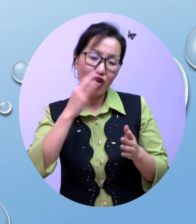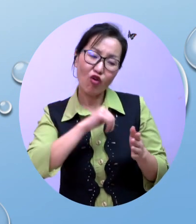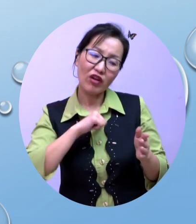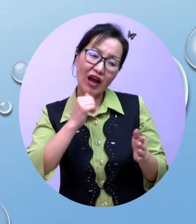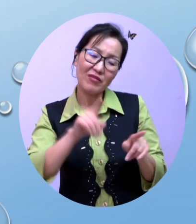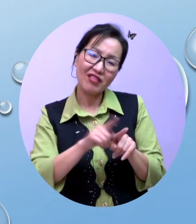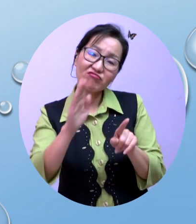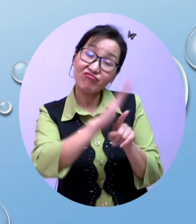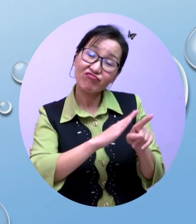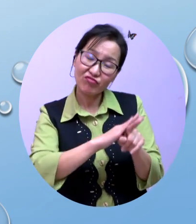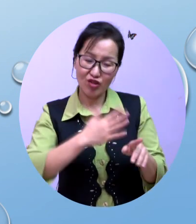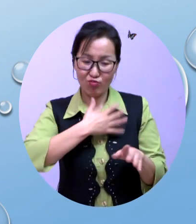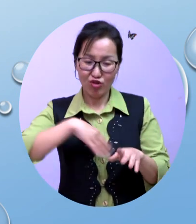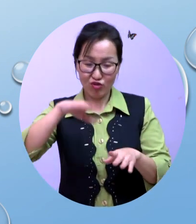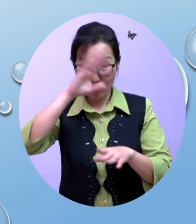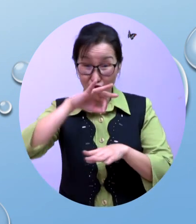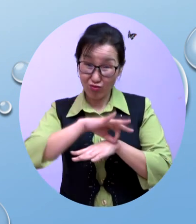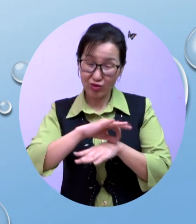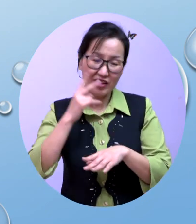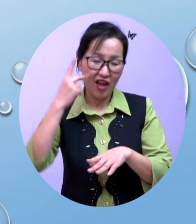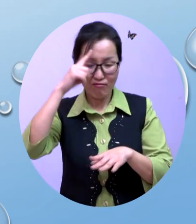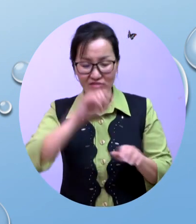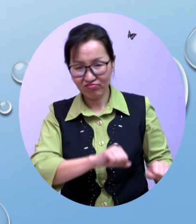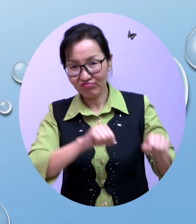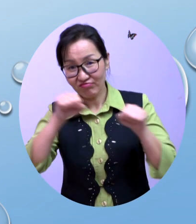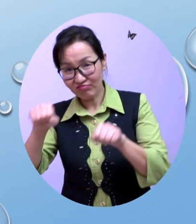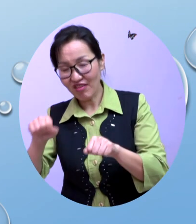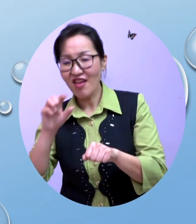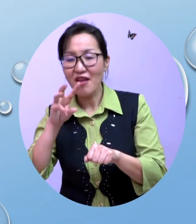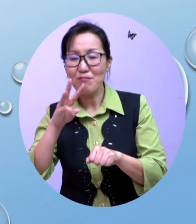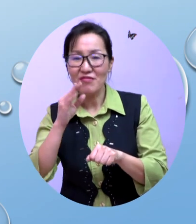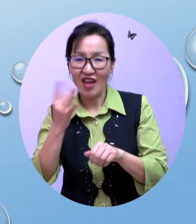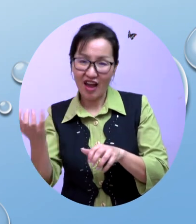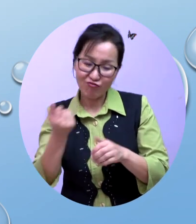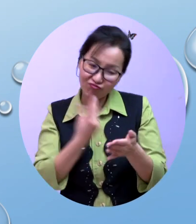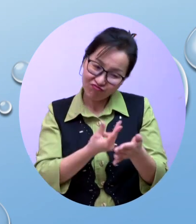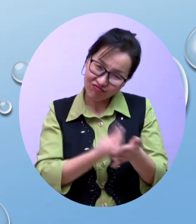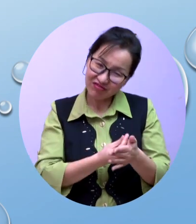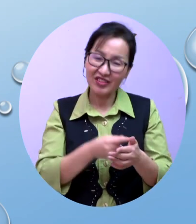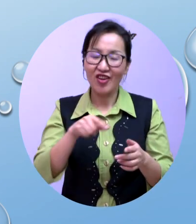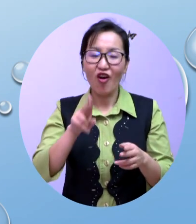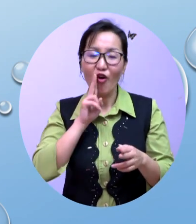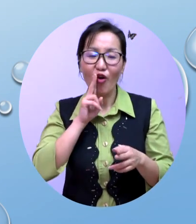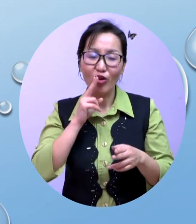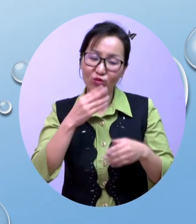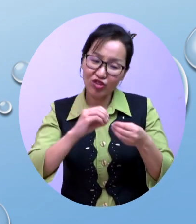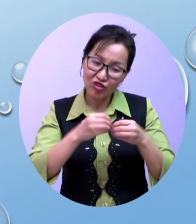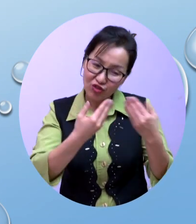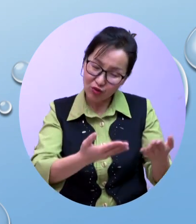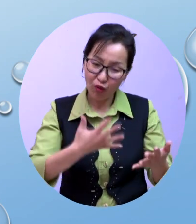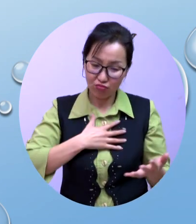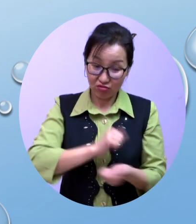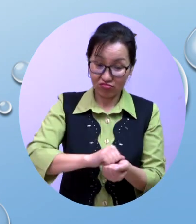хайрлана. Биеийн өвдөл нэмлэгт үзүүлж, эм тариаг нь дөхүүлж, хоол ундыг нь хийж, хувцсыг